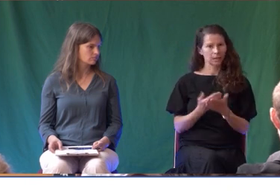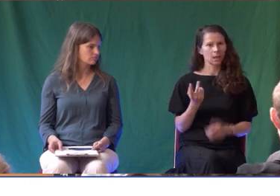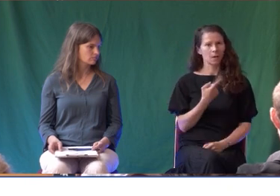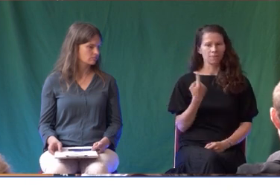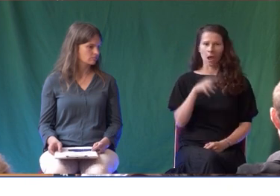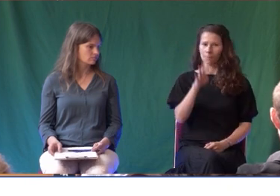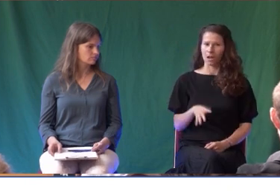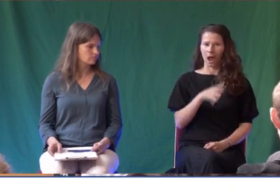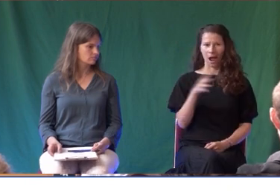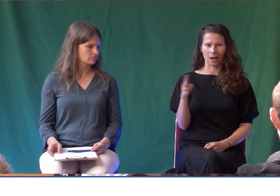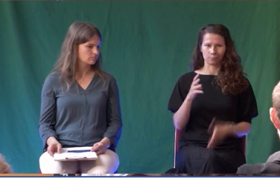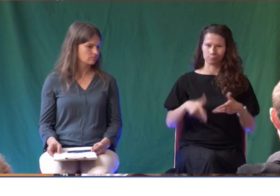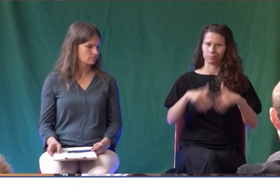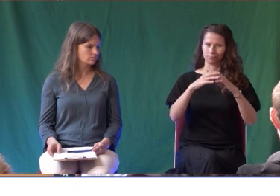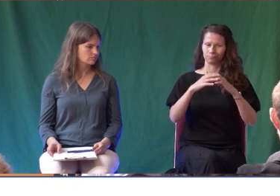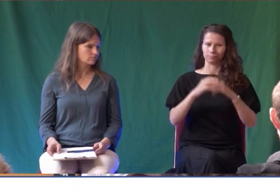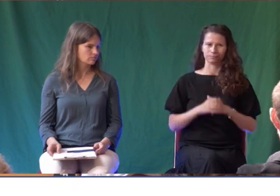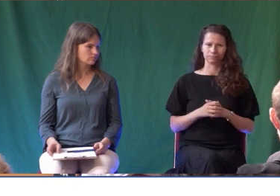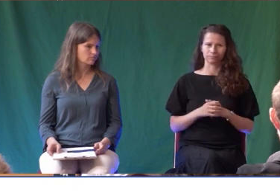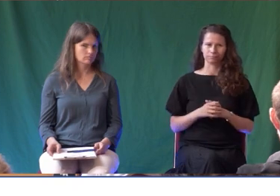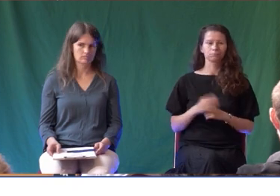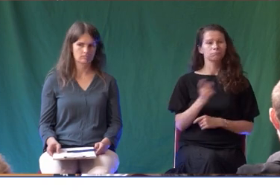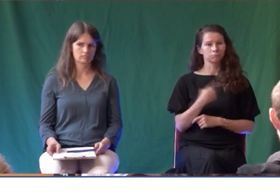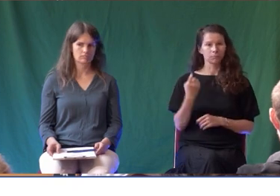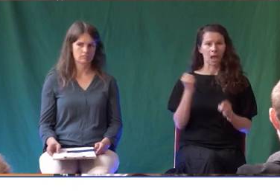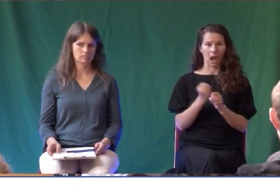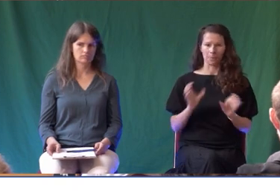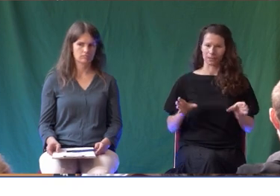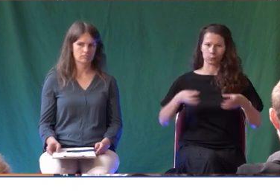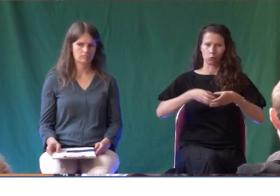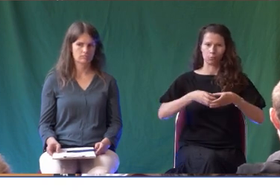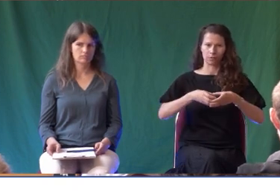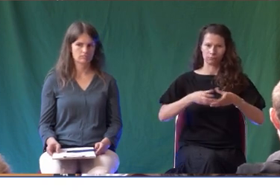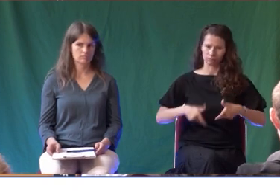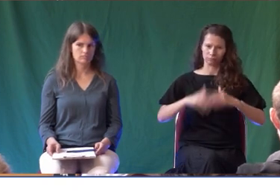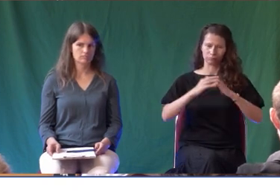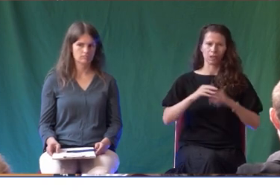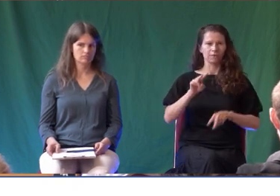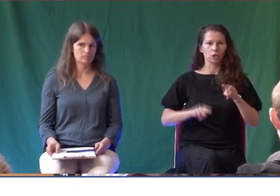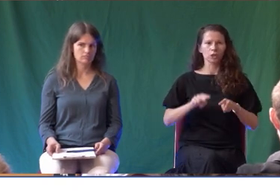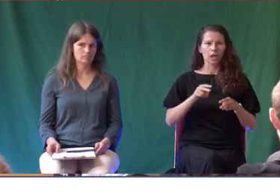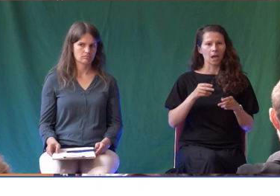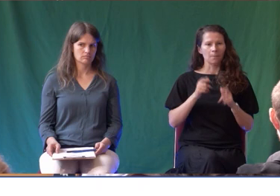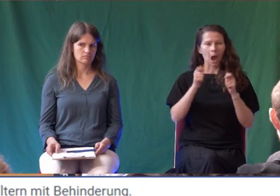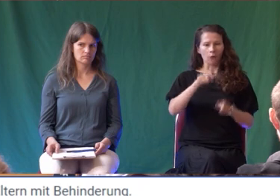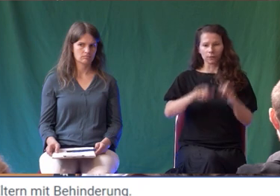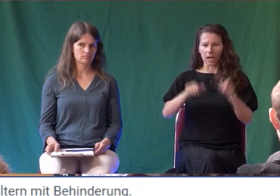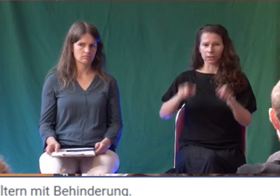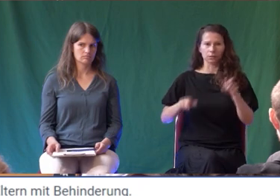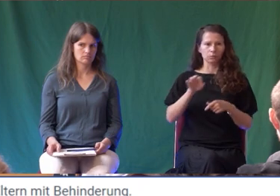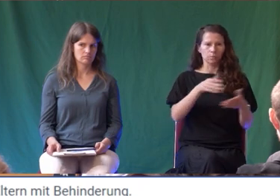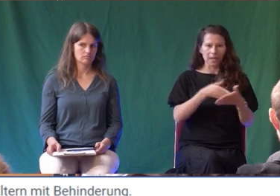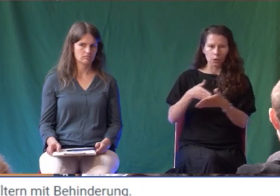gemacht und deshalb haben wir auch eine Arbeitsgruppe mit den verschiedenen Behindertenbeauftragten der